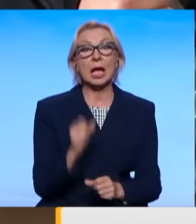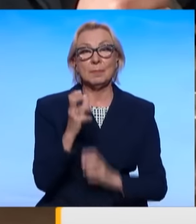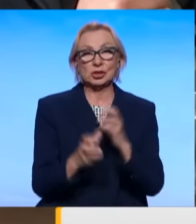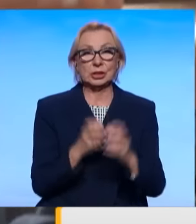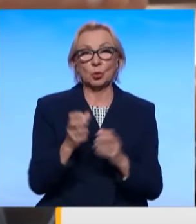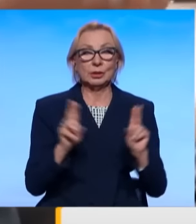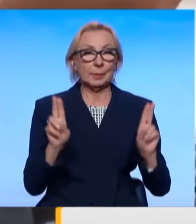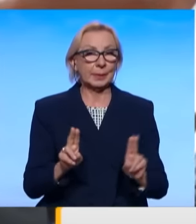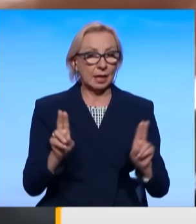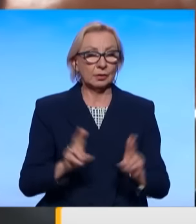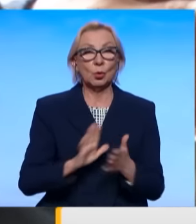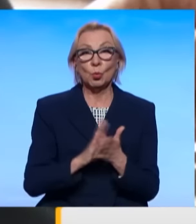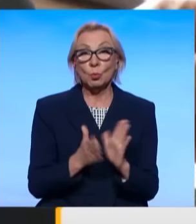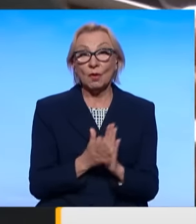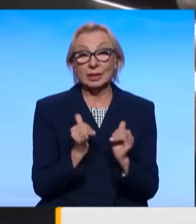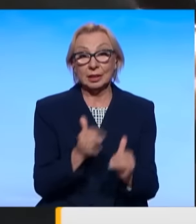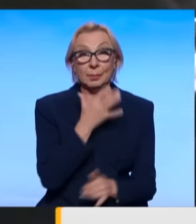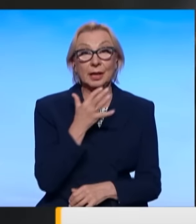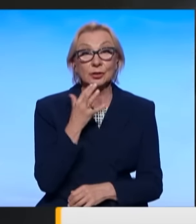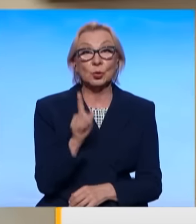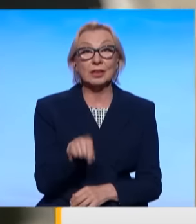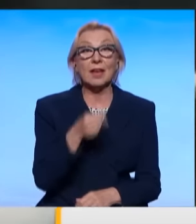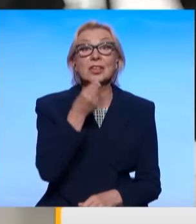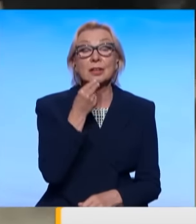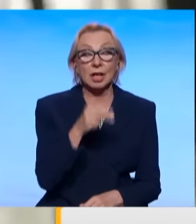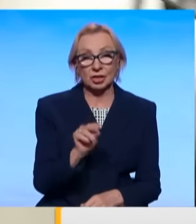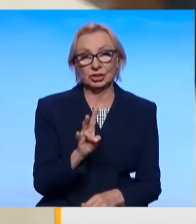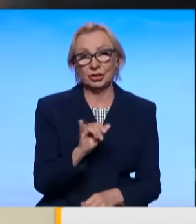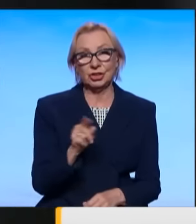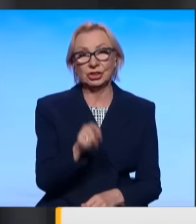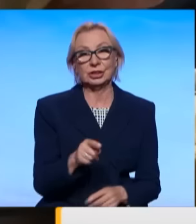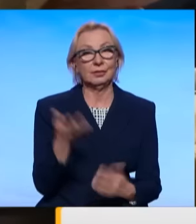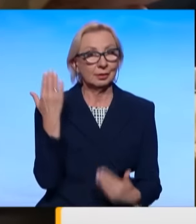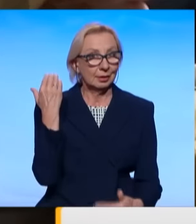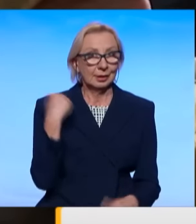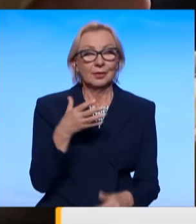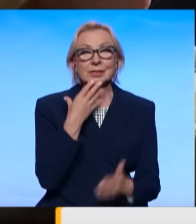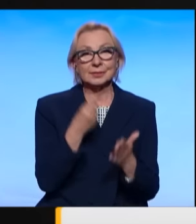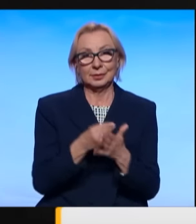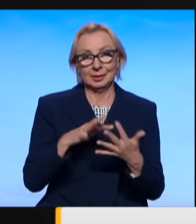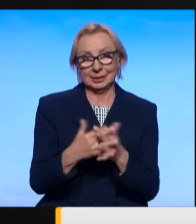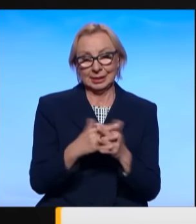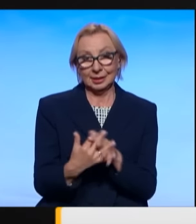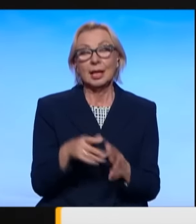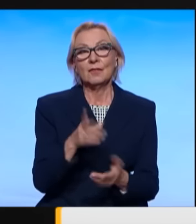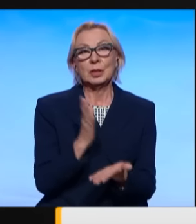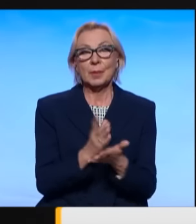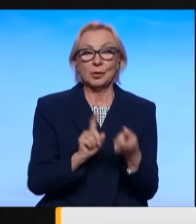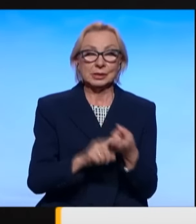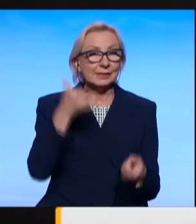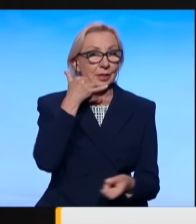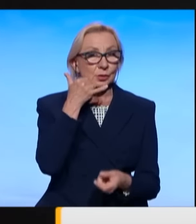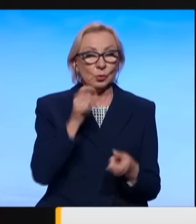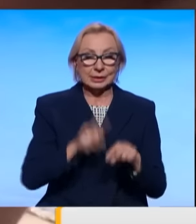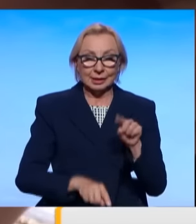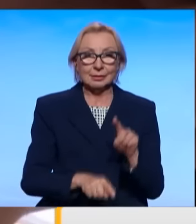правилами. Умови для багатьох навіть краще, ніж ті, в яких вони жили в своїй глибинці. Вони мають зв'язок із рідними,